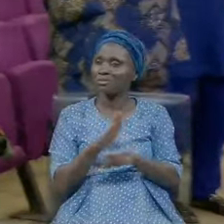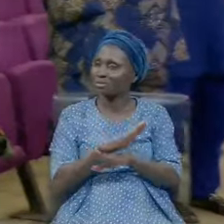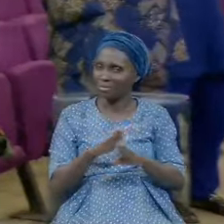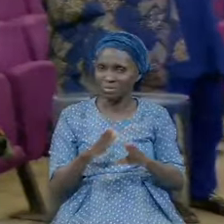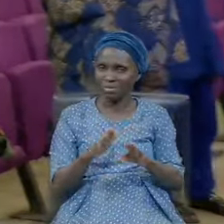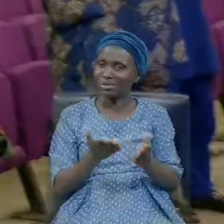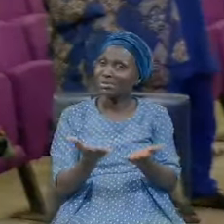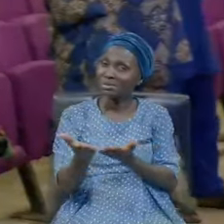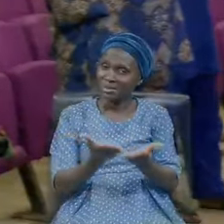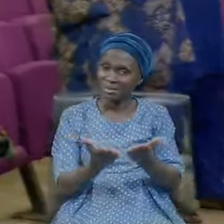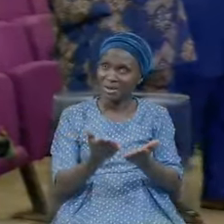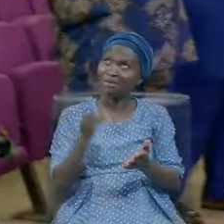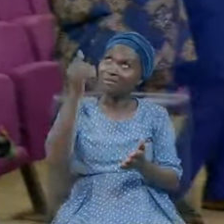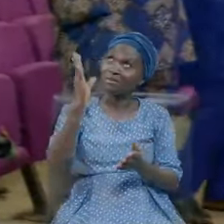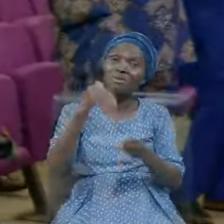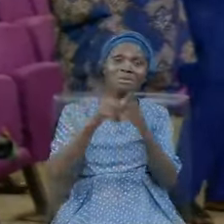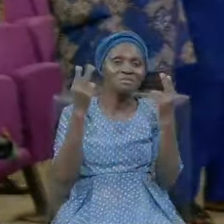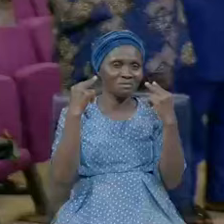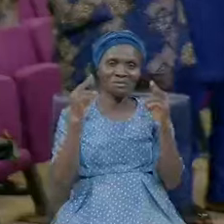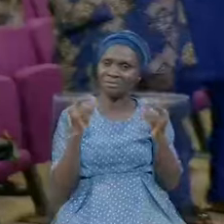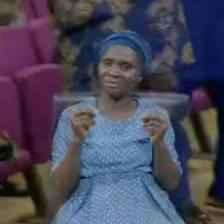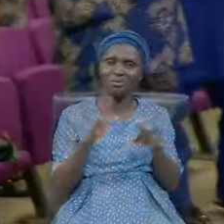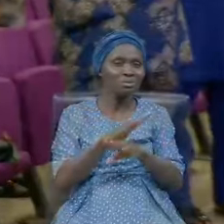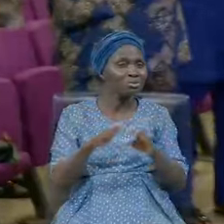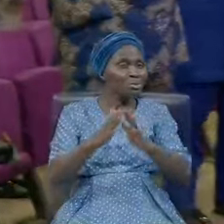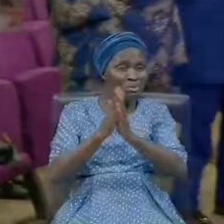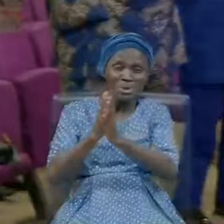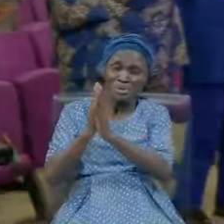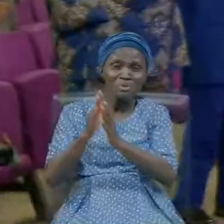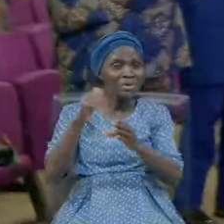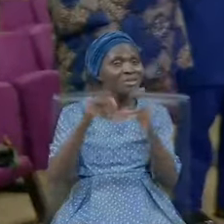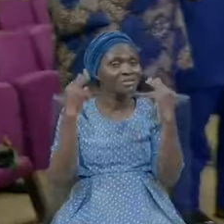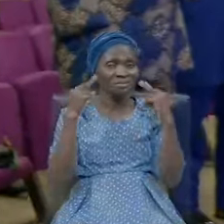Ne servez pas en vain. Ne priez pas en vain.